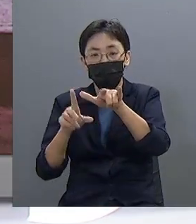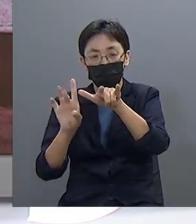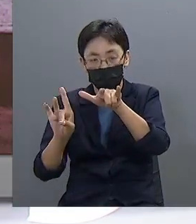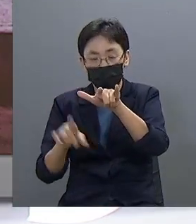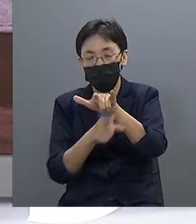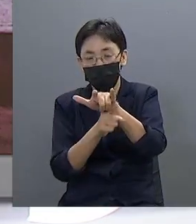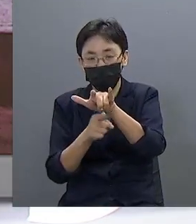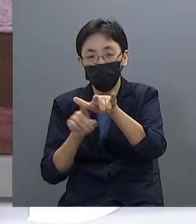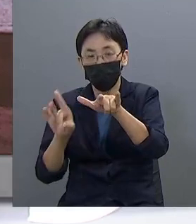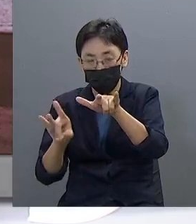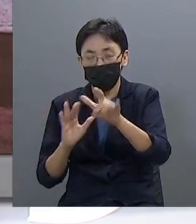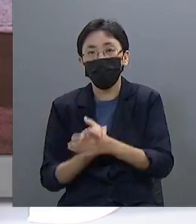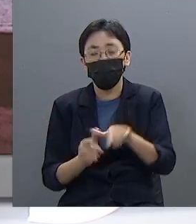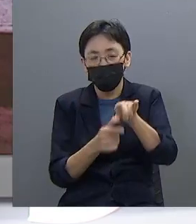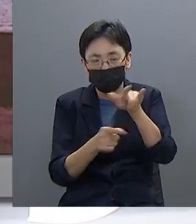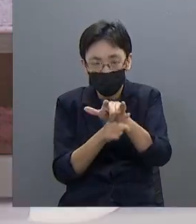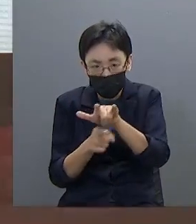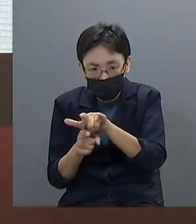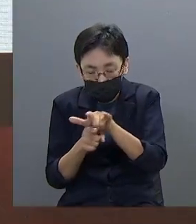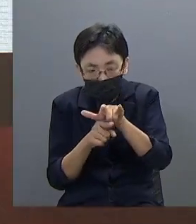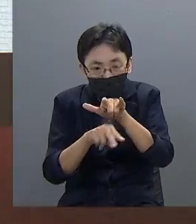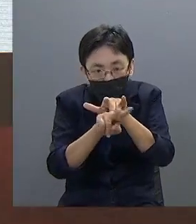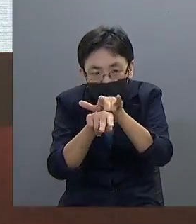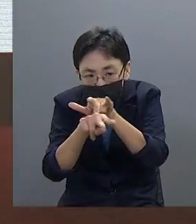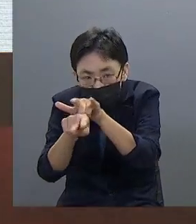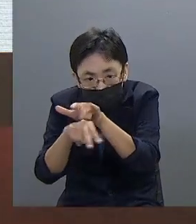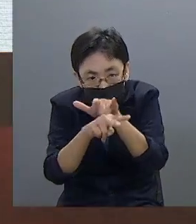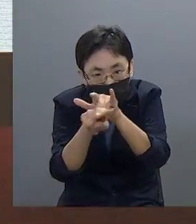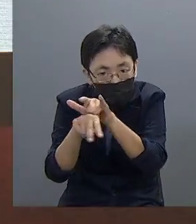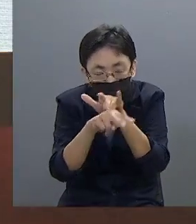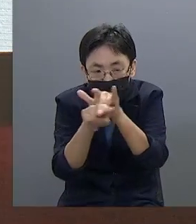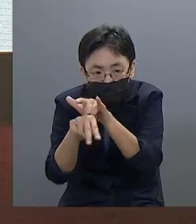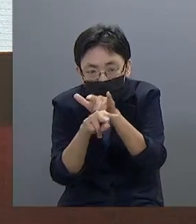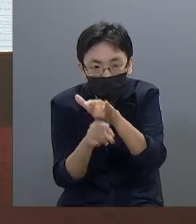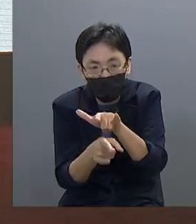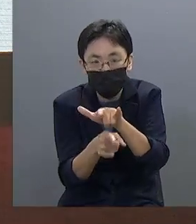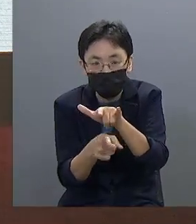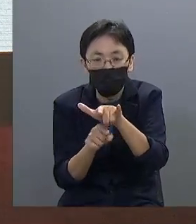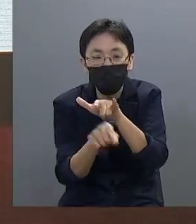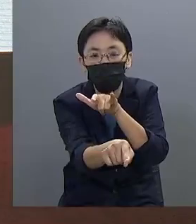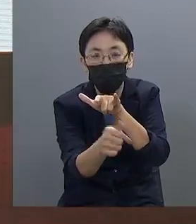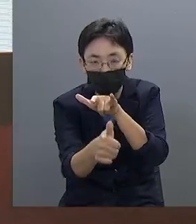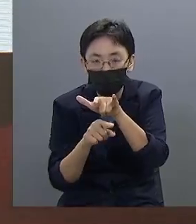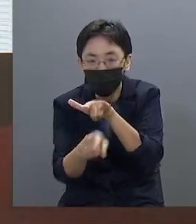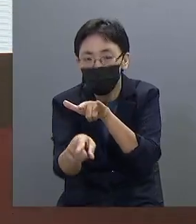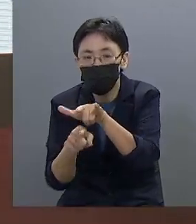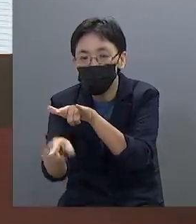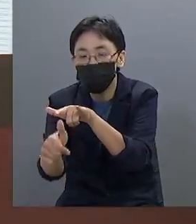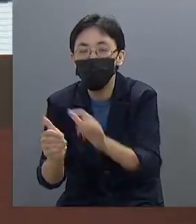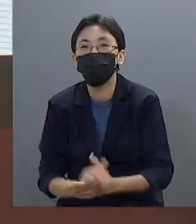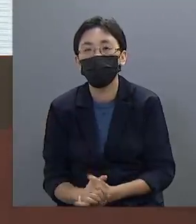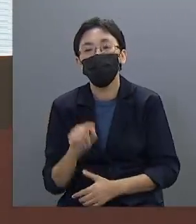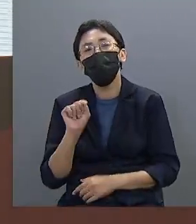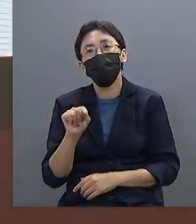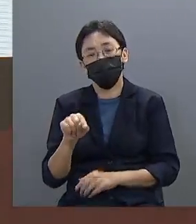านในภารกิจสอดแนมแล้วก็ลาดตระเวนได้อีกด้วยค่ะขณะที่ถ้าไปดูพิสัยทำการค่ะเขาอยู่ในระยะ 1,700